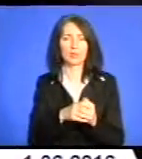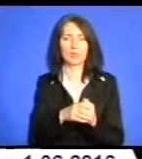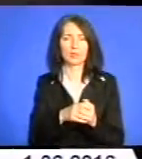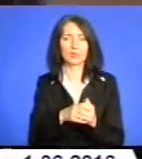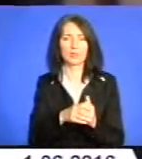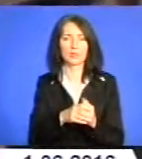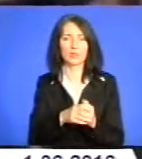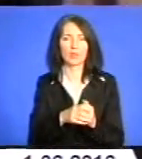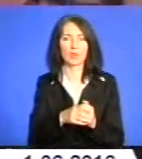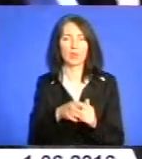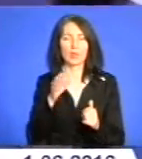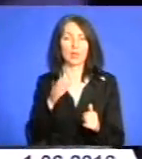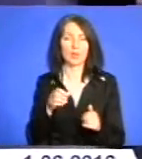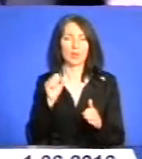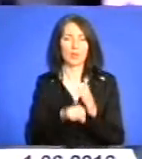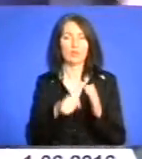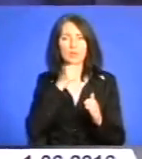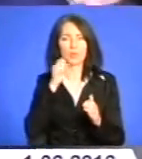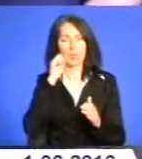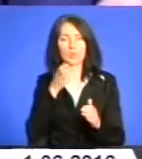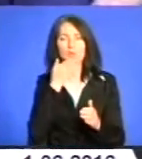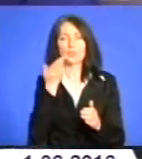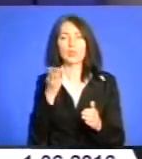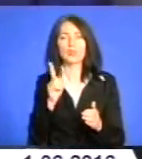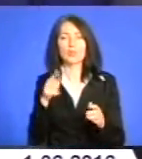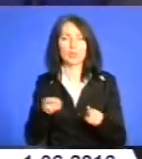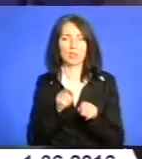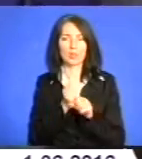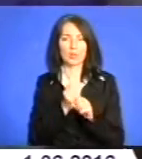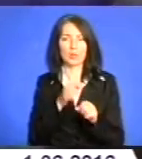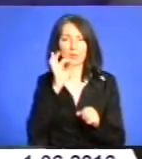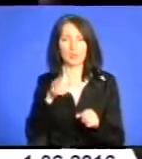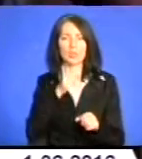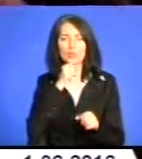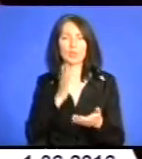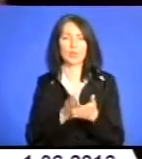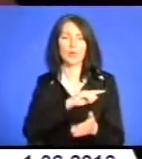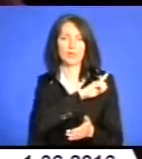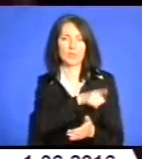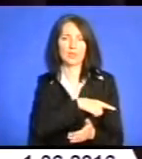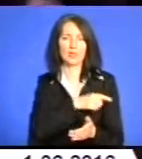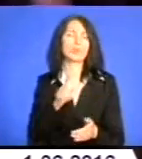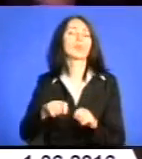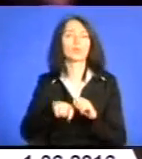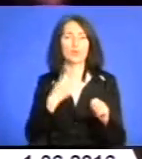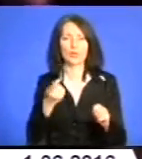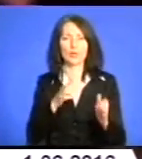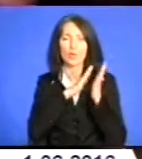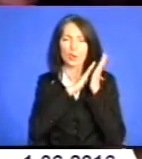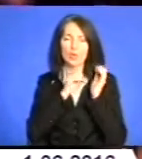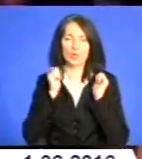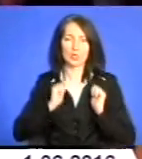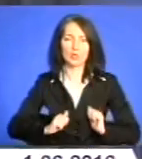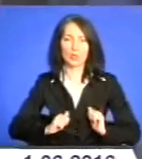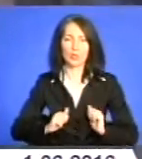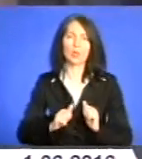його спокій. Знаряддя вбивства знайшли у кімнаті. Це невеличка сокира та ніж. За інформацією Ярослава Побуринного, вбивця перебуває на